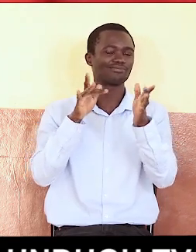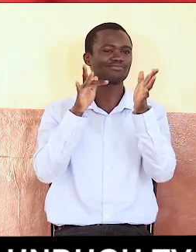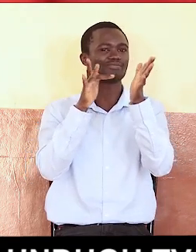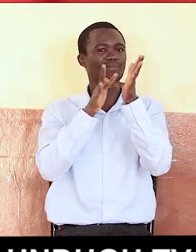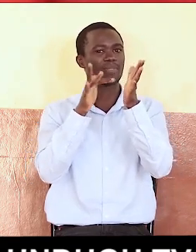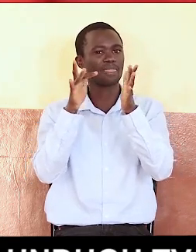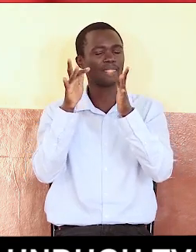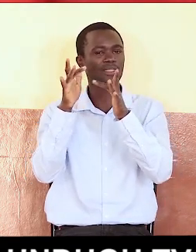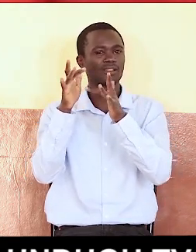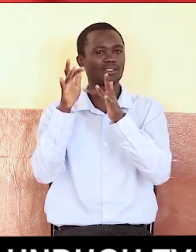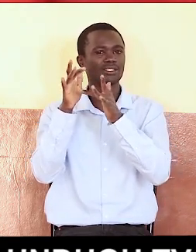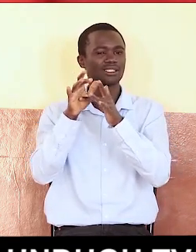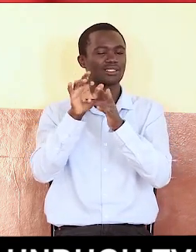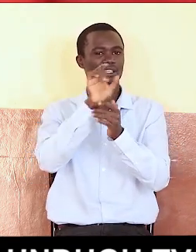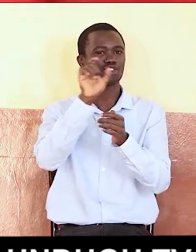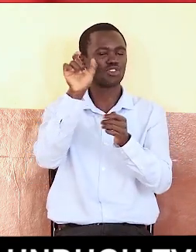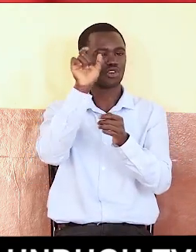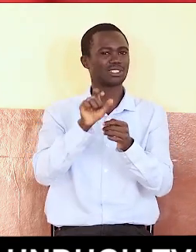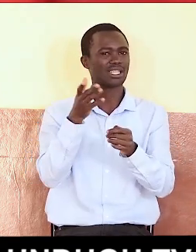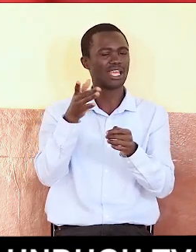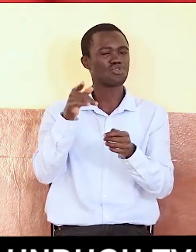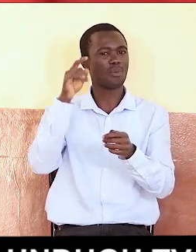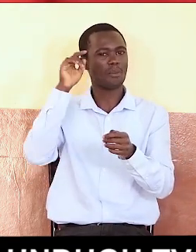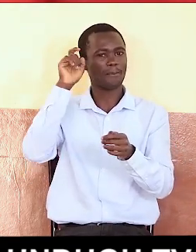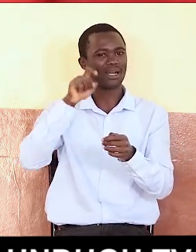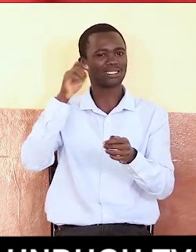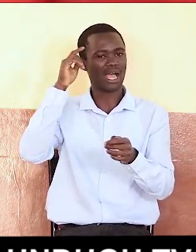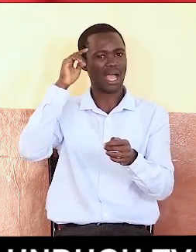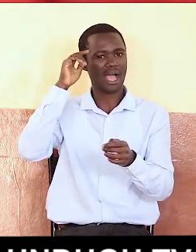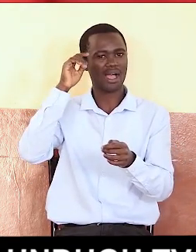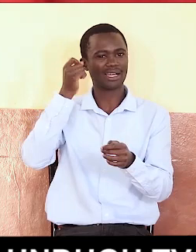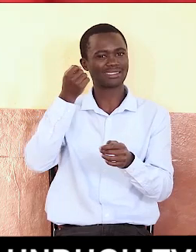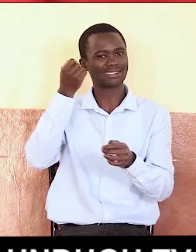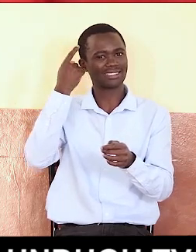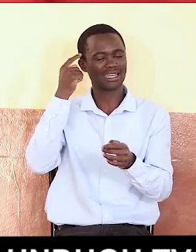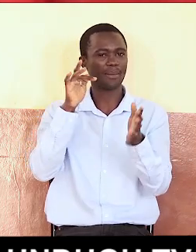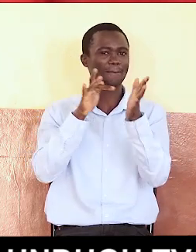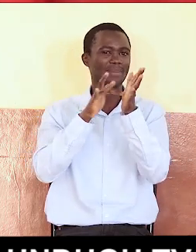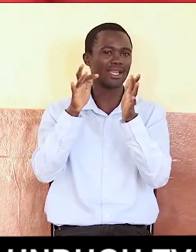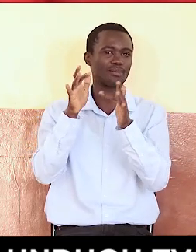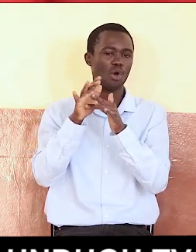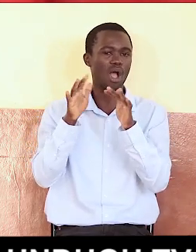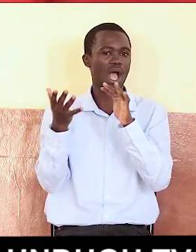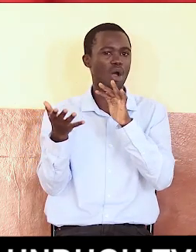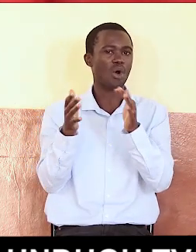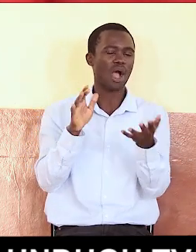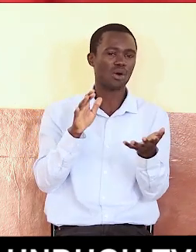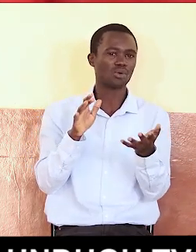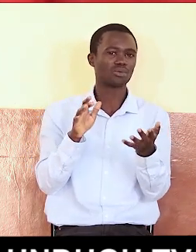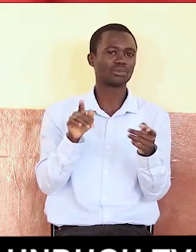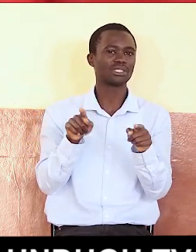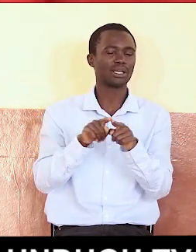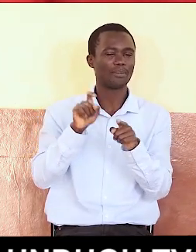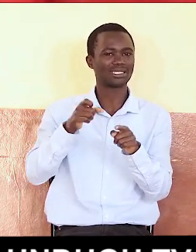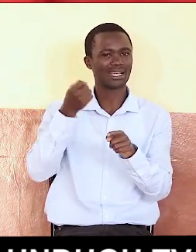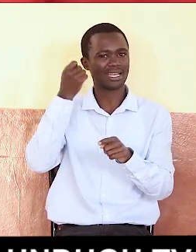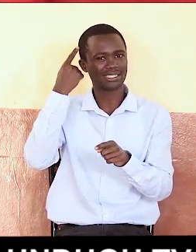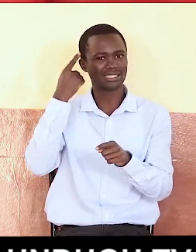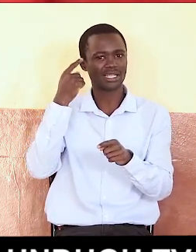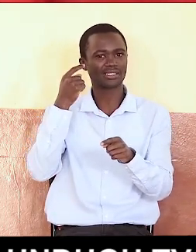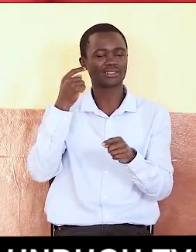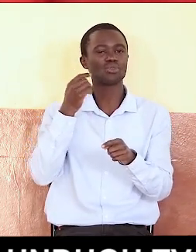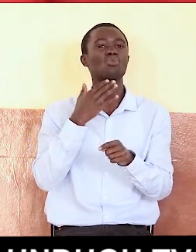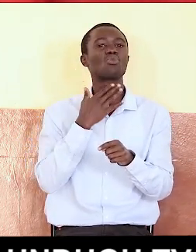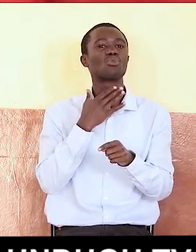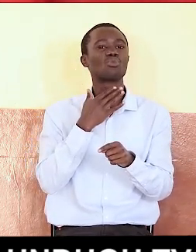mbinguni. Ni lazima ukiwa shahidi uelewe na Biblia. Ni lazima ukiwa shahidi uelewe na yaliyo mapenzi yake